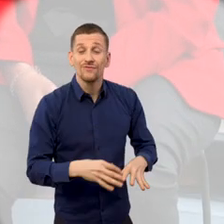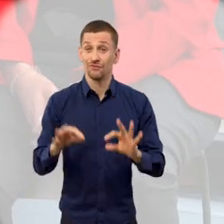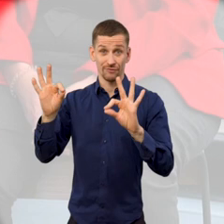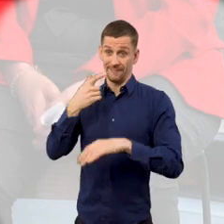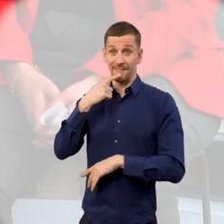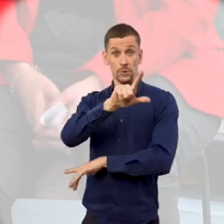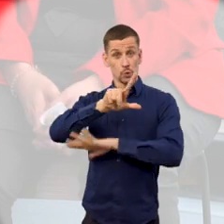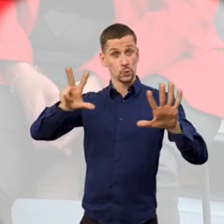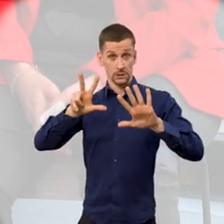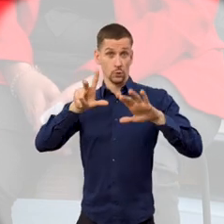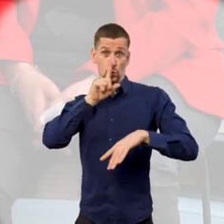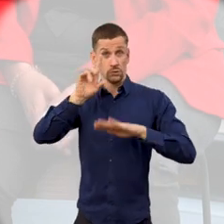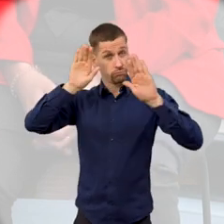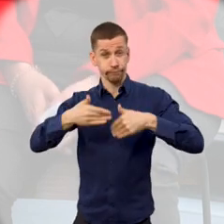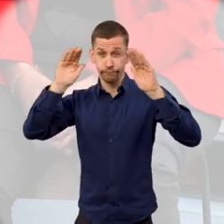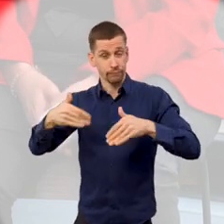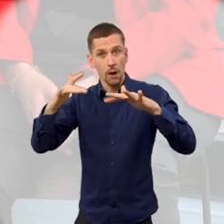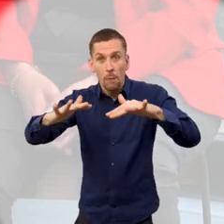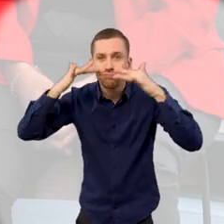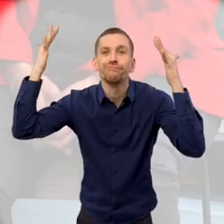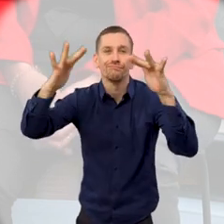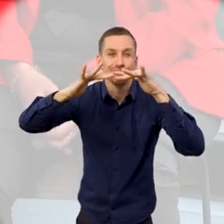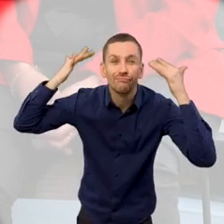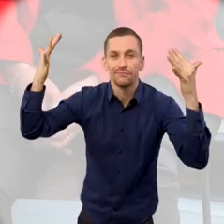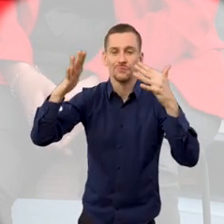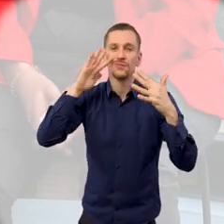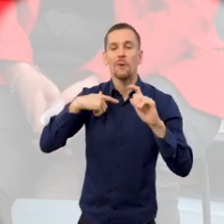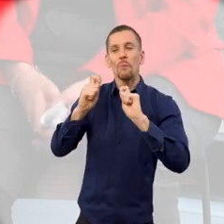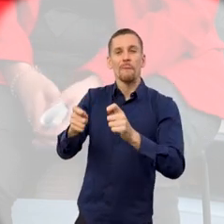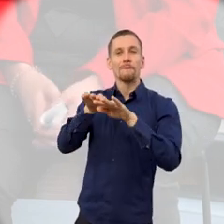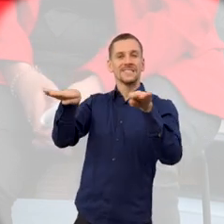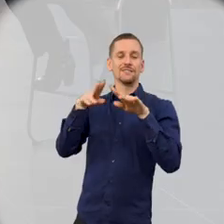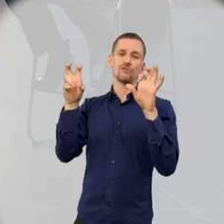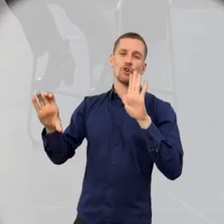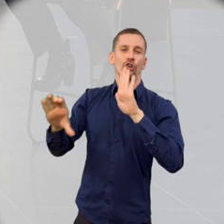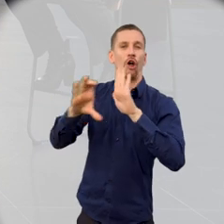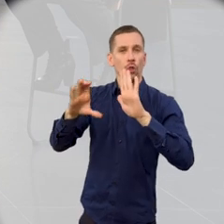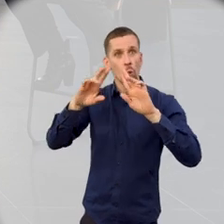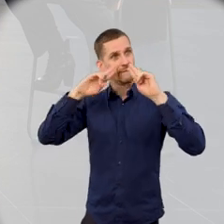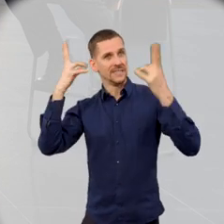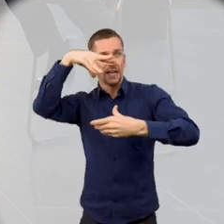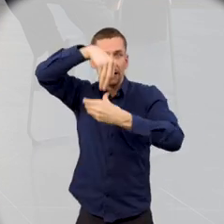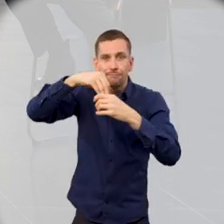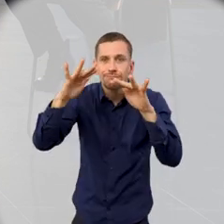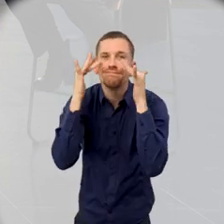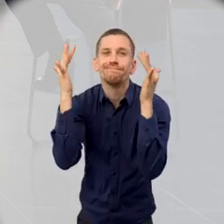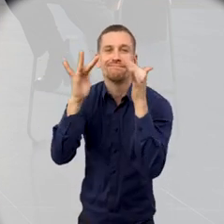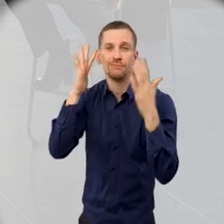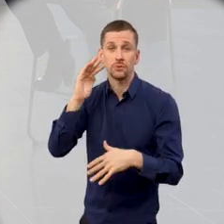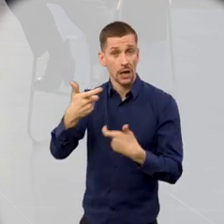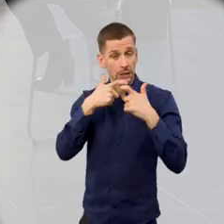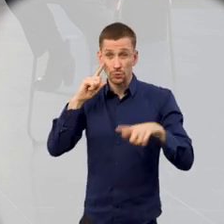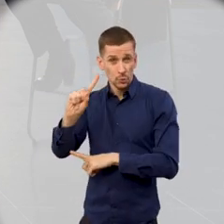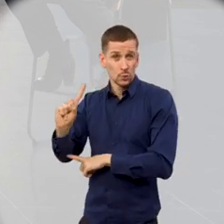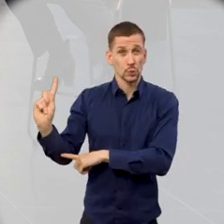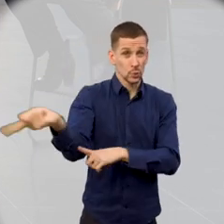quoi? C'est 28 jours non-stop d'immersion totale, d'où le nom, piscine, dans l'univers du code. C'est accessible à tous, hein,